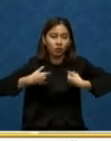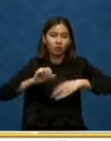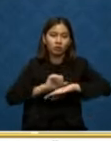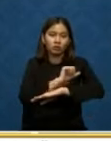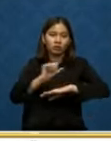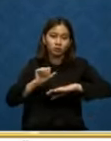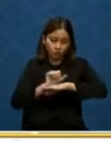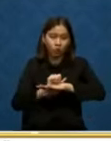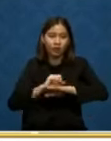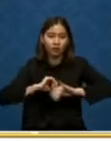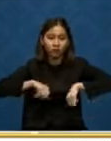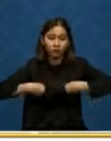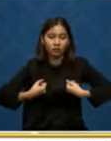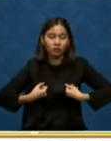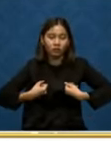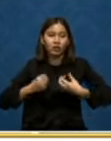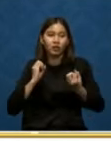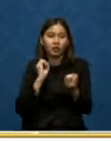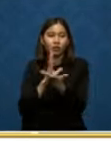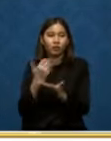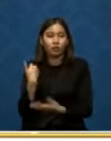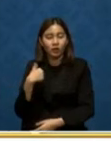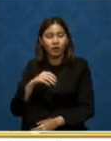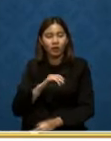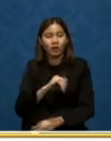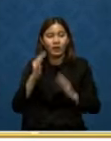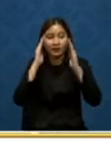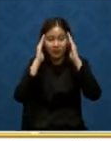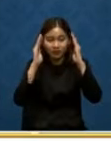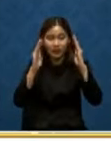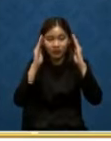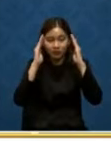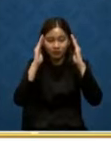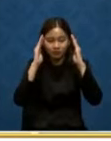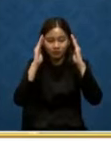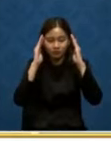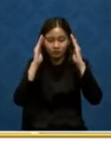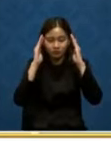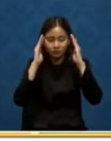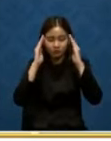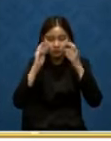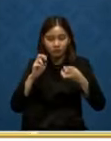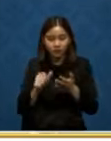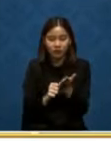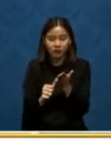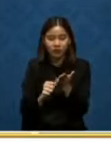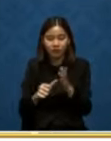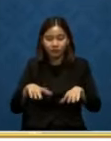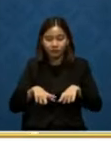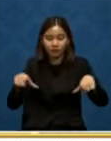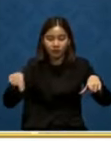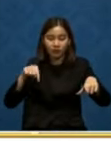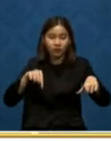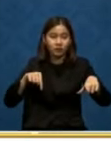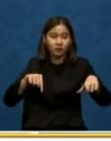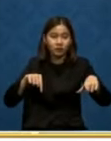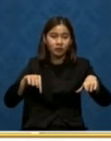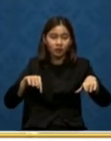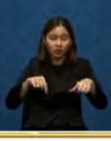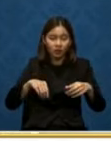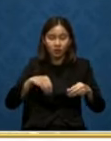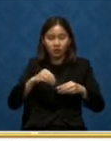ไม่ว่าเจ้าของสวนวันนั้นตั้งใจที่จะนะครับอ่ามาปรับปรุงพื้นที่ไปเปลี่ยนพืชที่จะเป็น